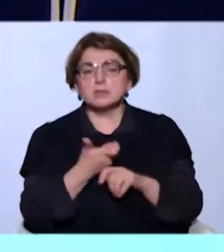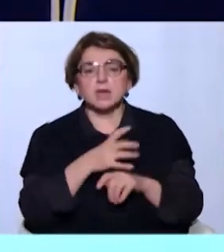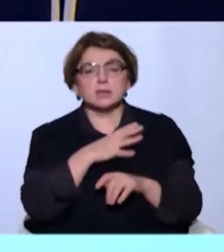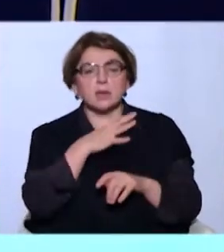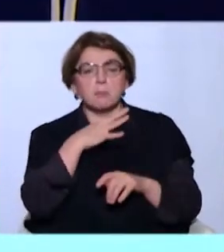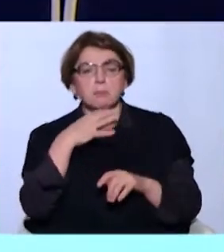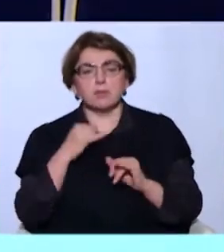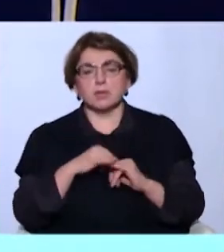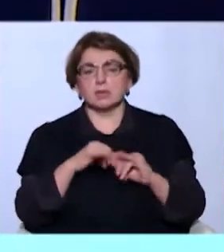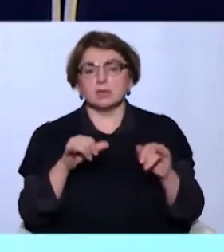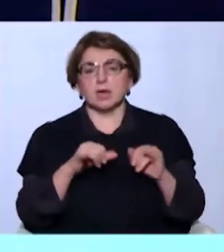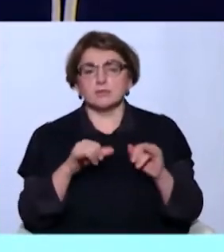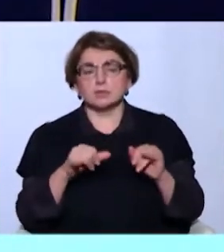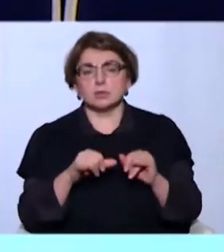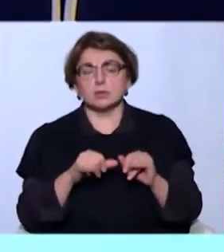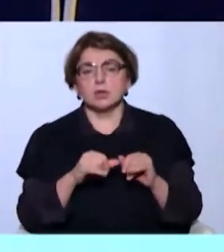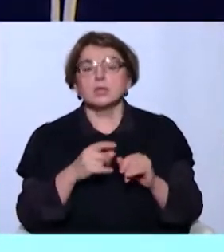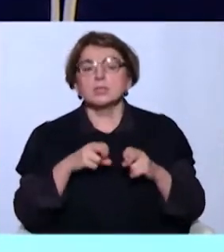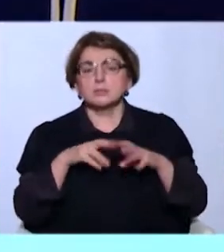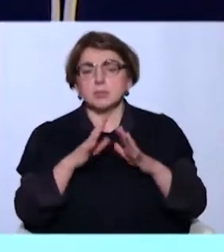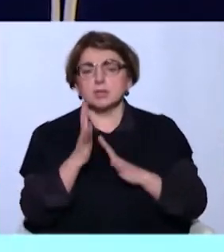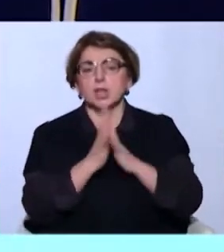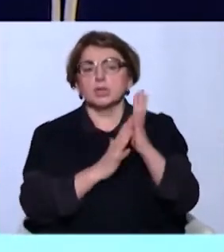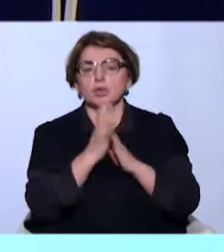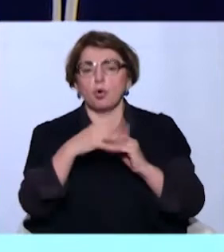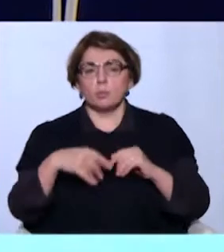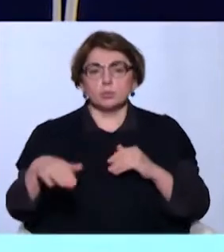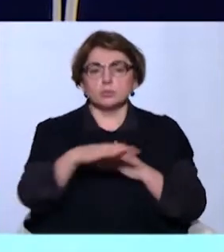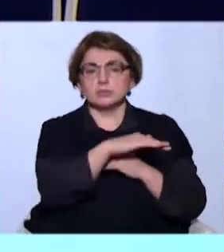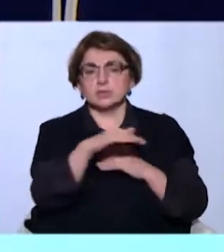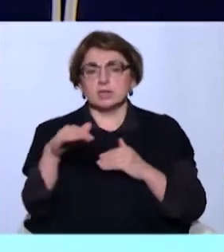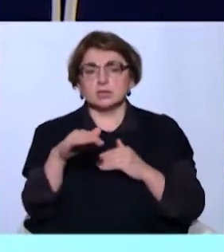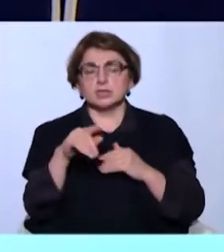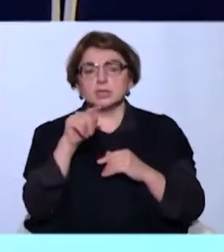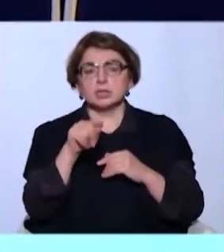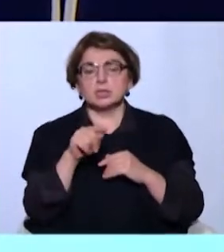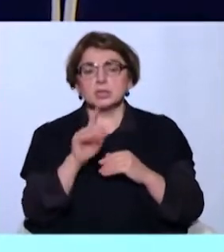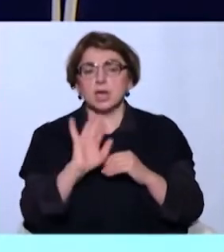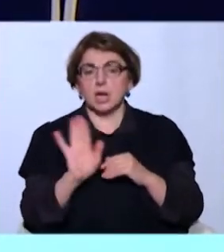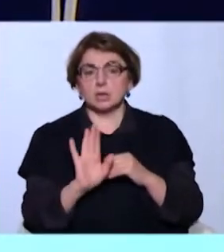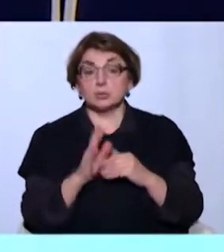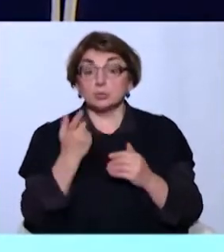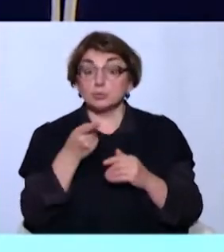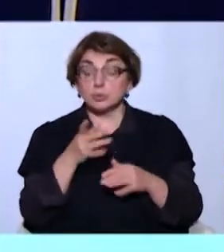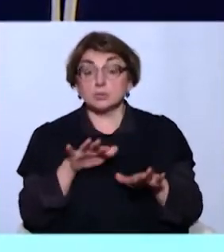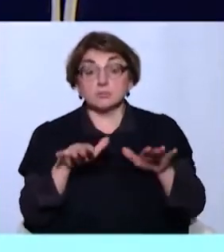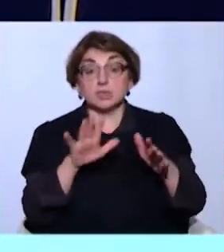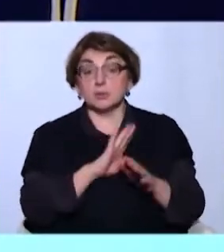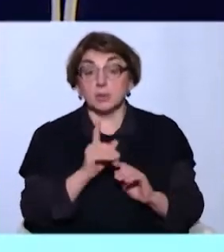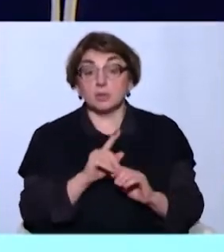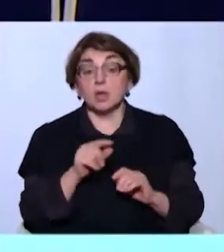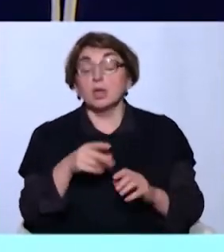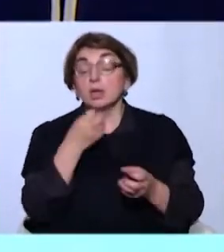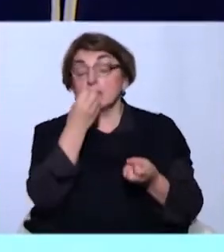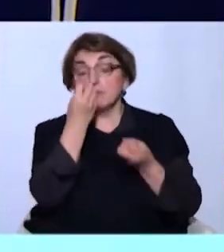არის გავრცელებული ტროპიკულ სარტყელში. და ისინი რომ არ მოხდებოდა